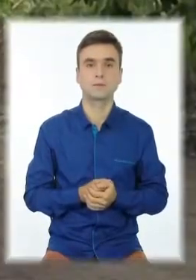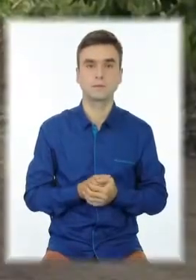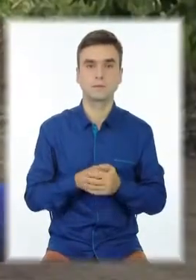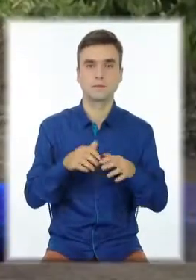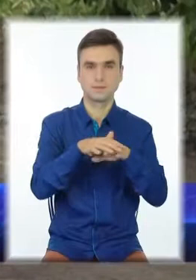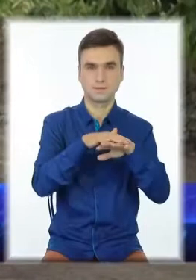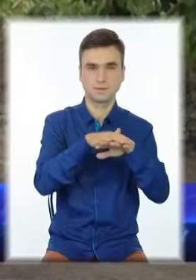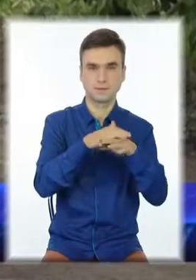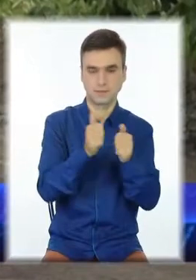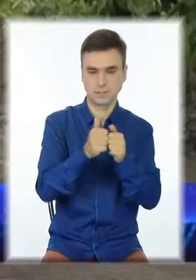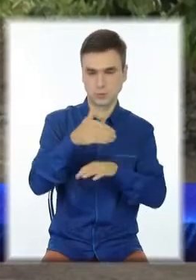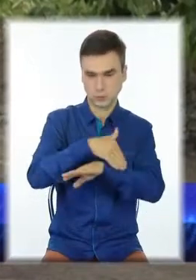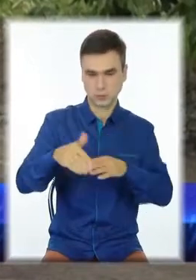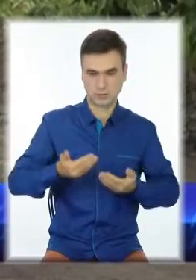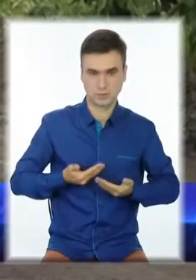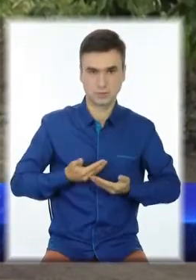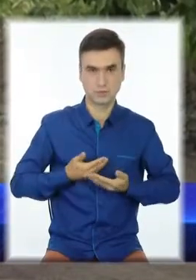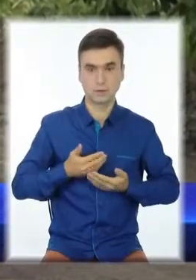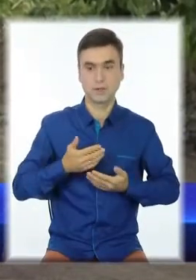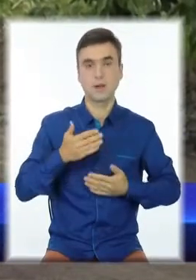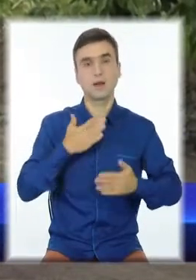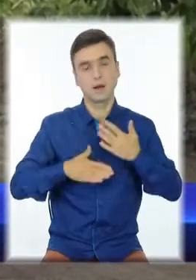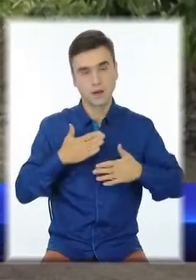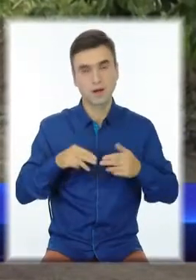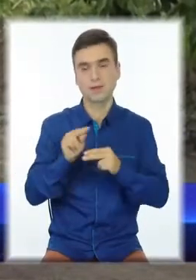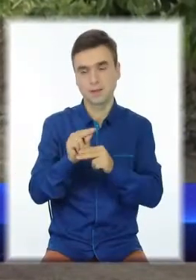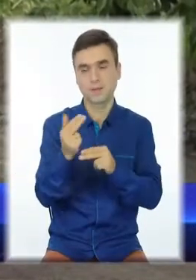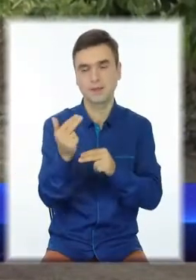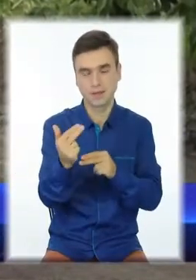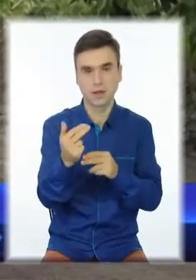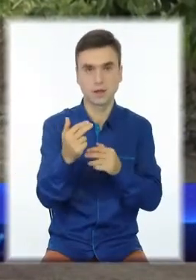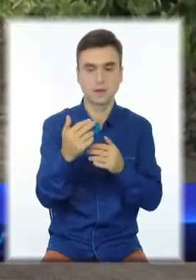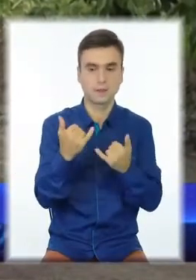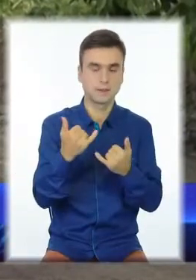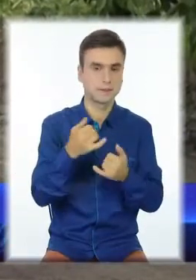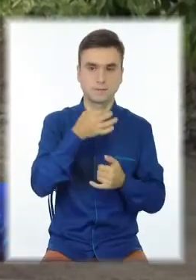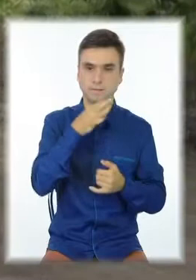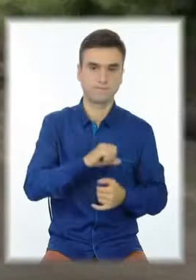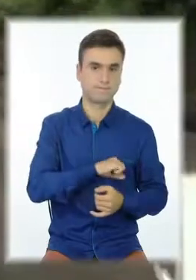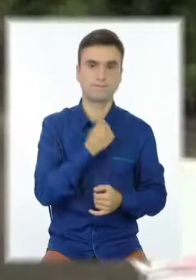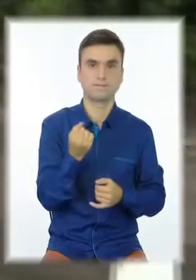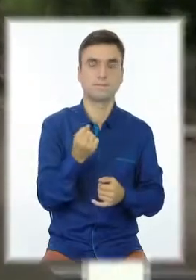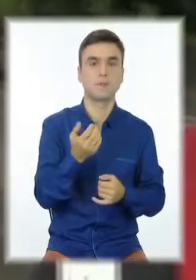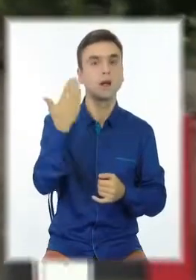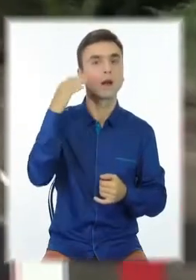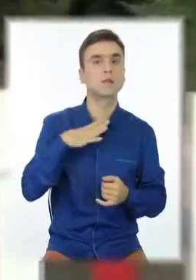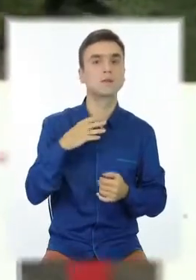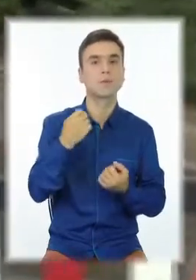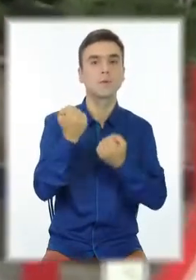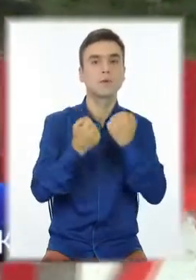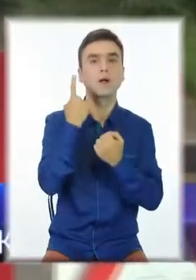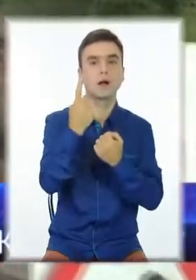Мешканці вулиці Толстого одночасно раді і не раді ремонту їх дороги. Раніше тут був односторонній рух. Тепер, за словами місцевих,